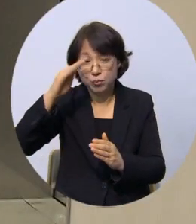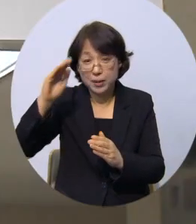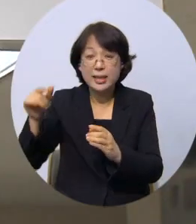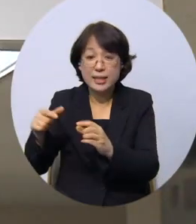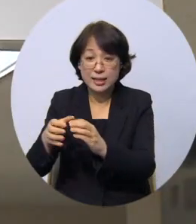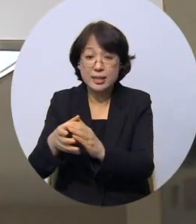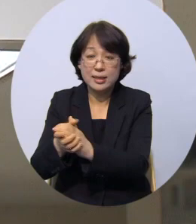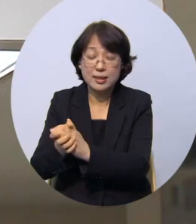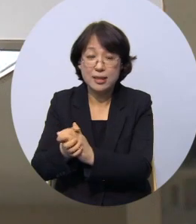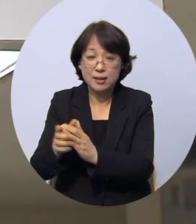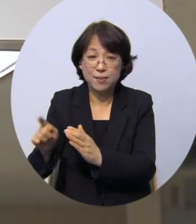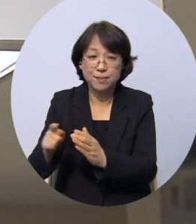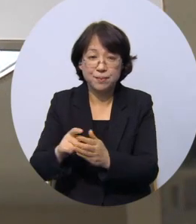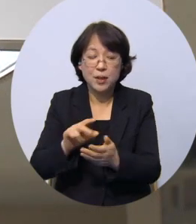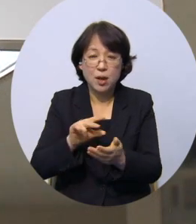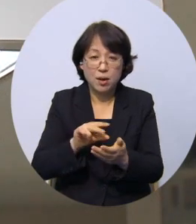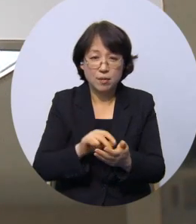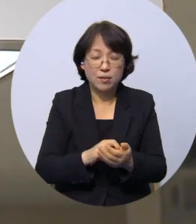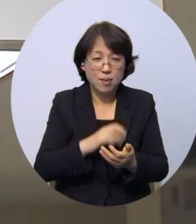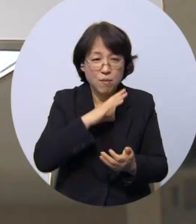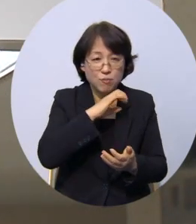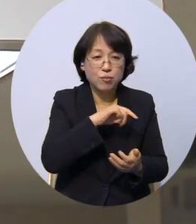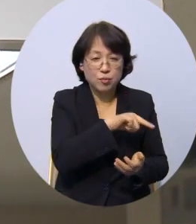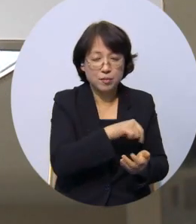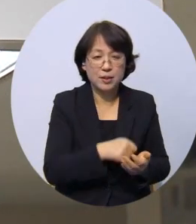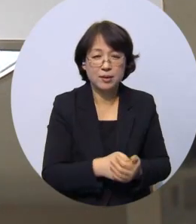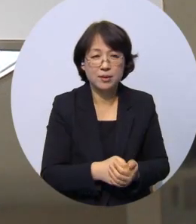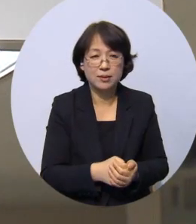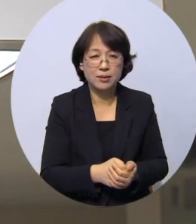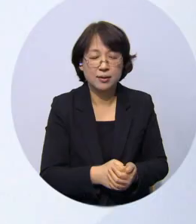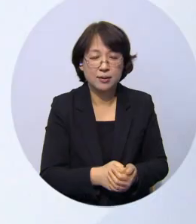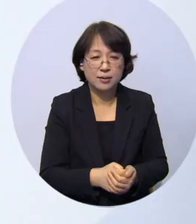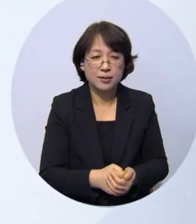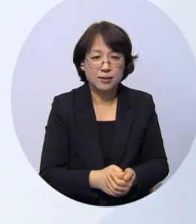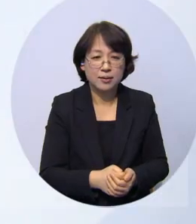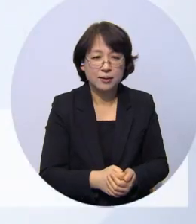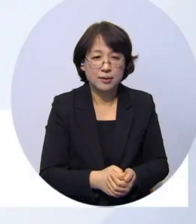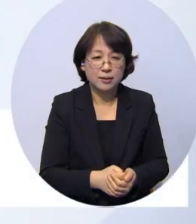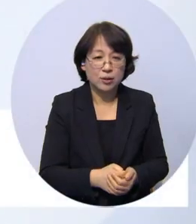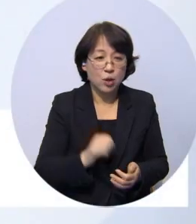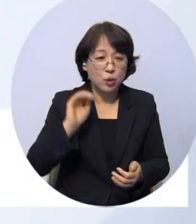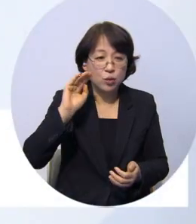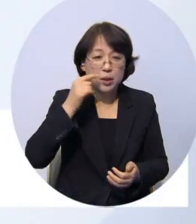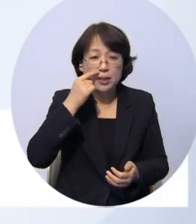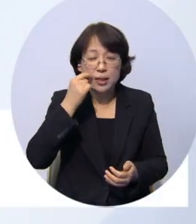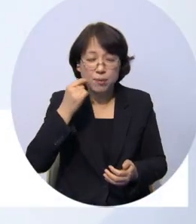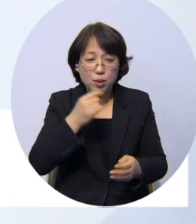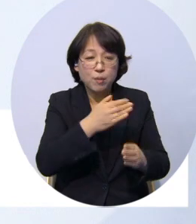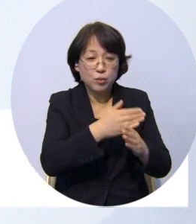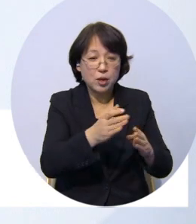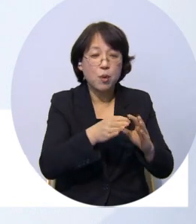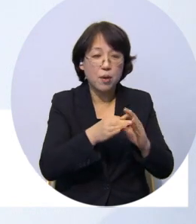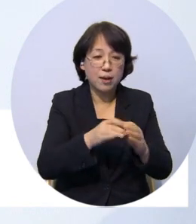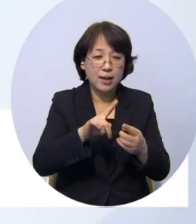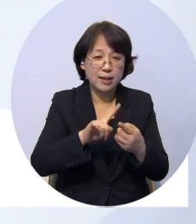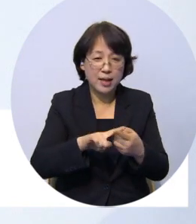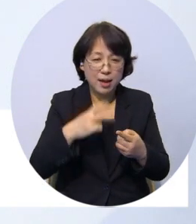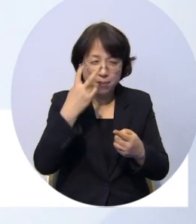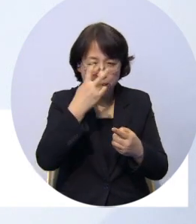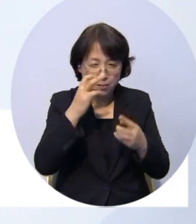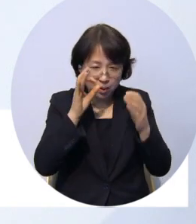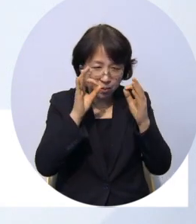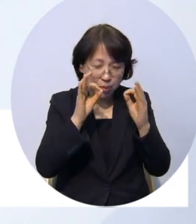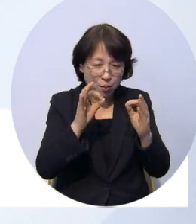3국이 북한 문제에 대해 긴밀히 공조하고 있다는 입장입니다 최근 일본과 북한강 관계에 대해 면밀히